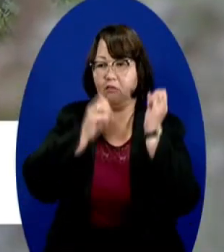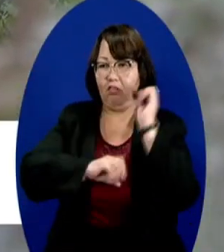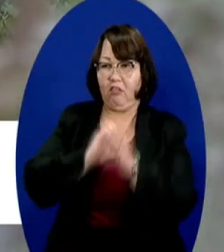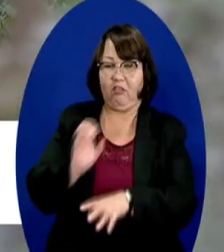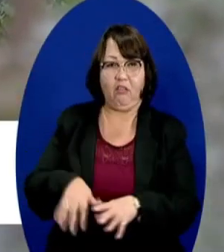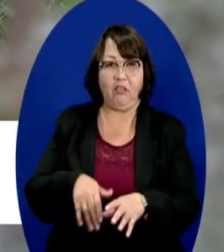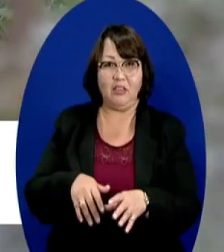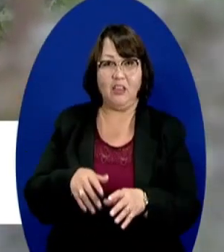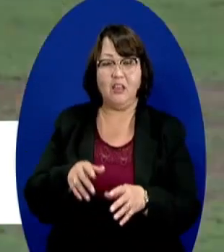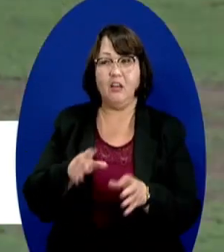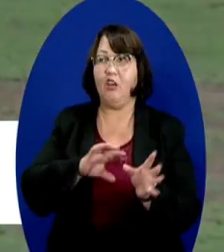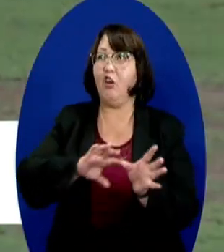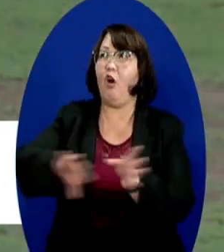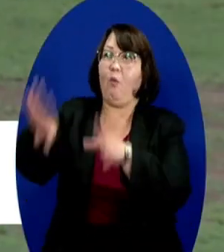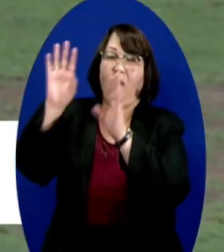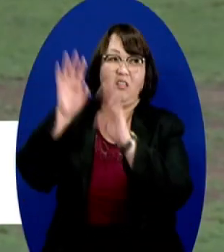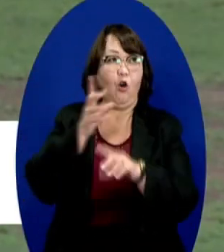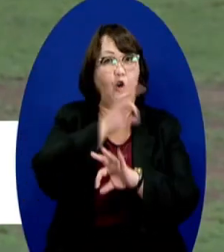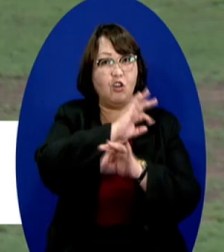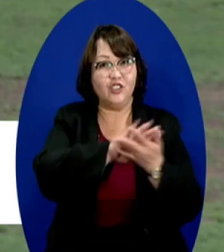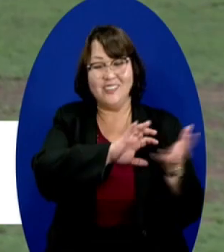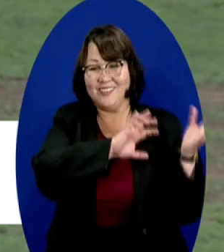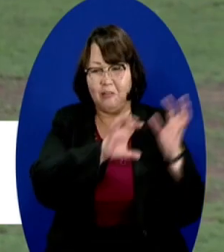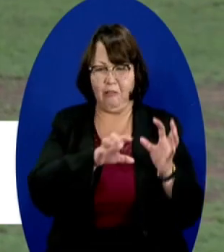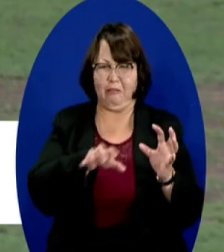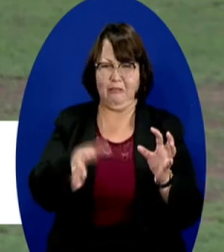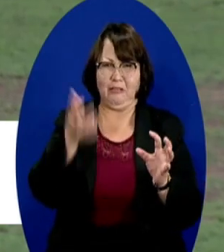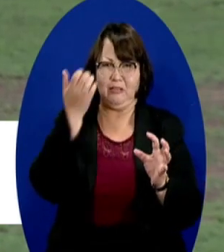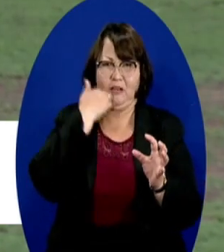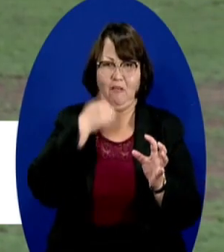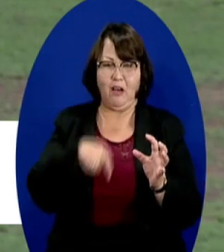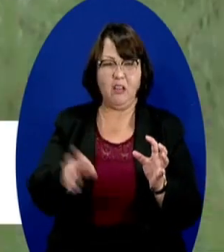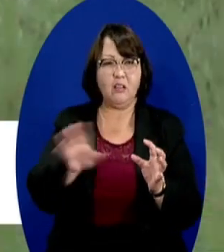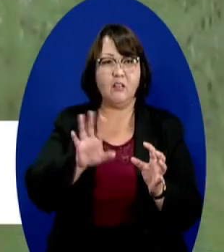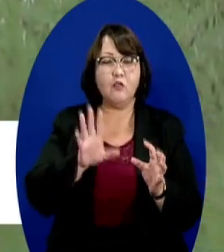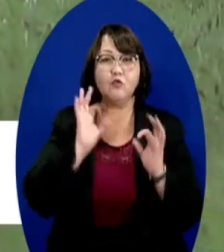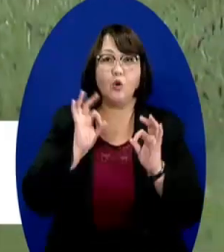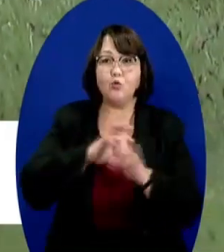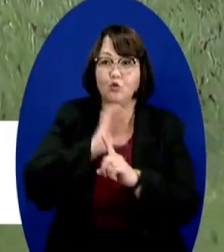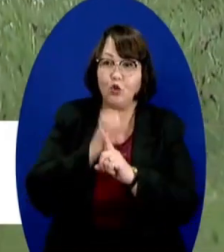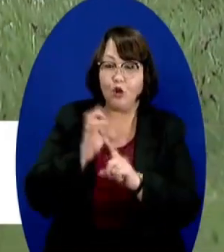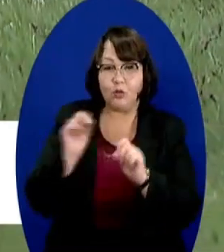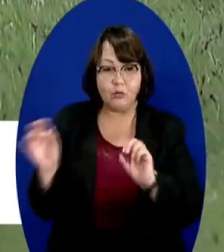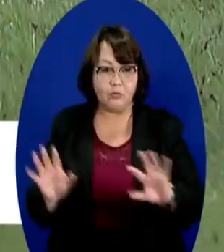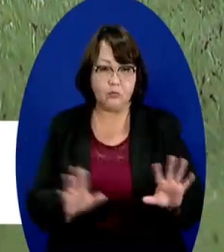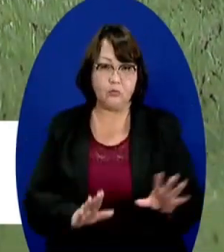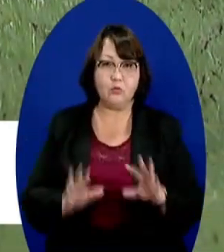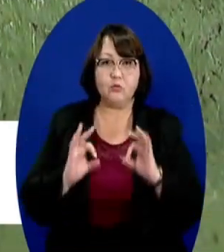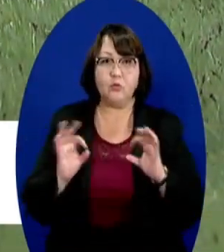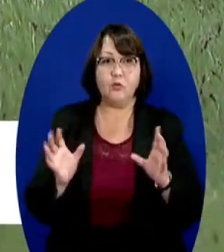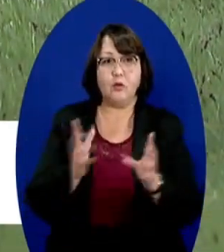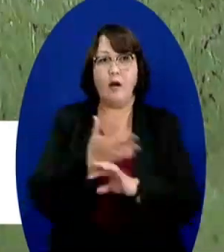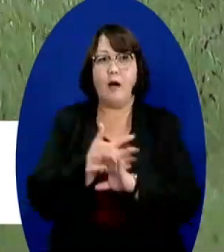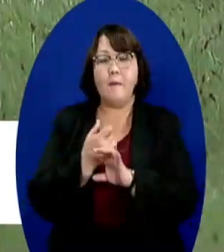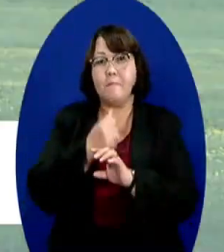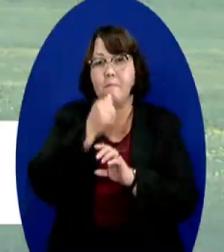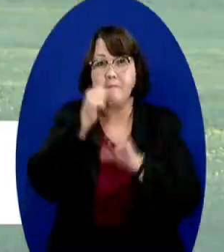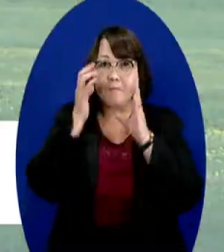аялагчдад хүндрэл учруулдаг. Тиймээс эргэд энэ жил дотооддоо хувийн аялал хийхдээ хандлагаа өөрчилж байгаль орчныг